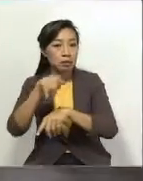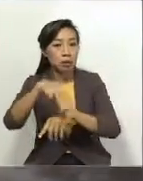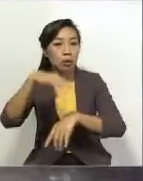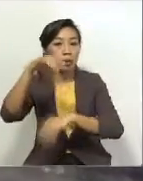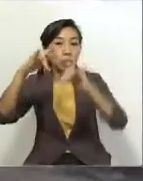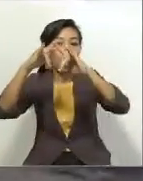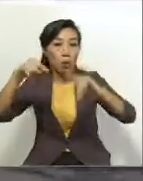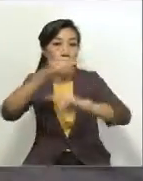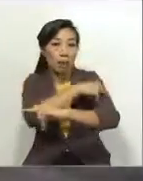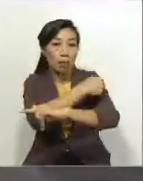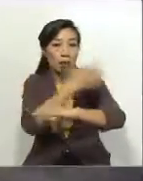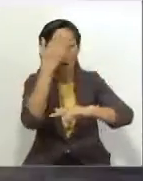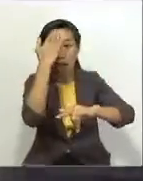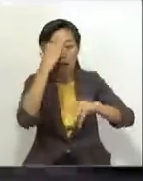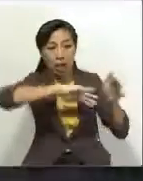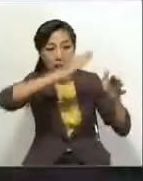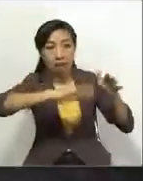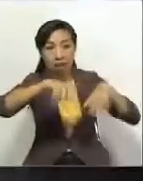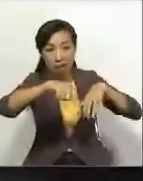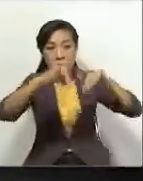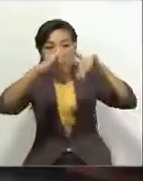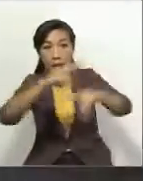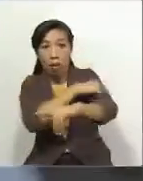ามบริเวณหน้าวรรณอุทยานถ้ำหลวง